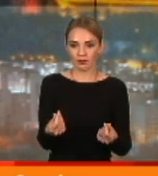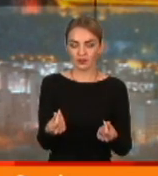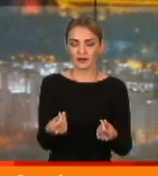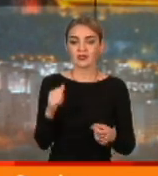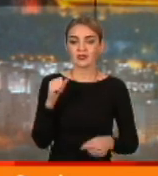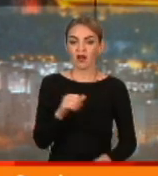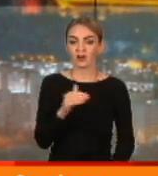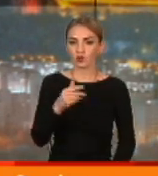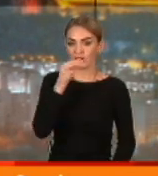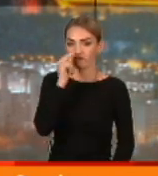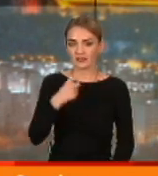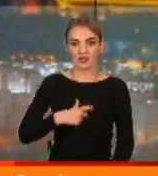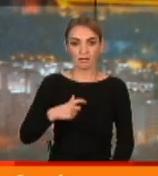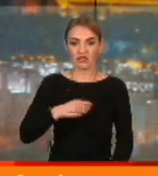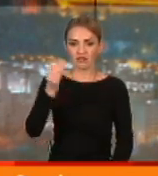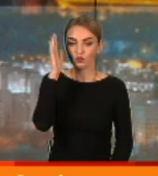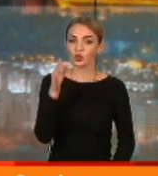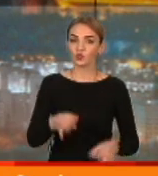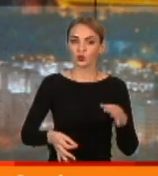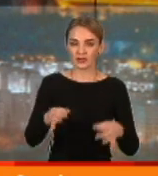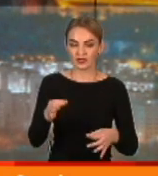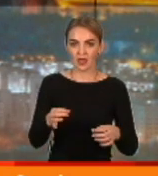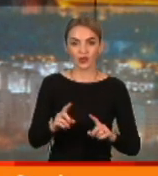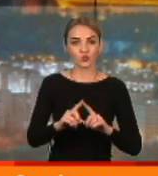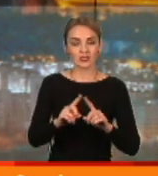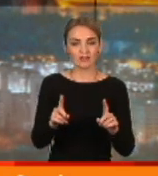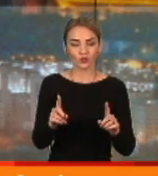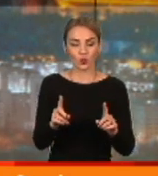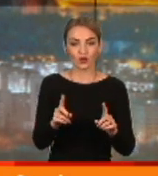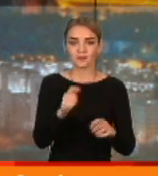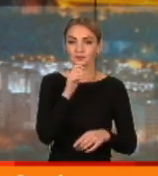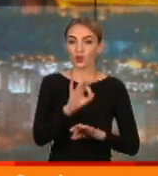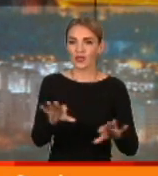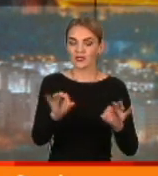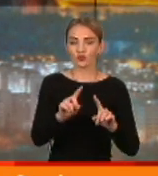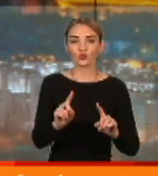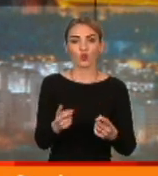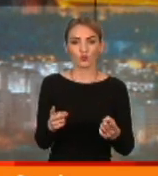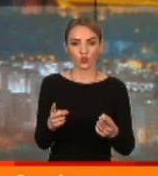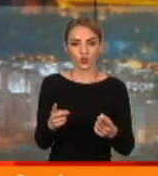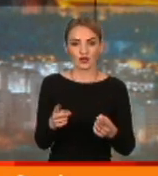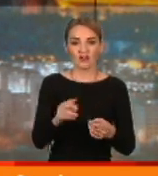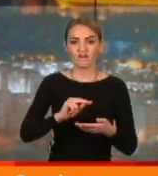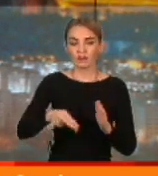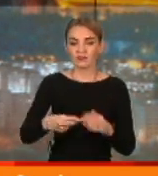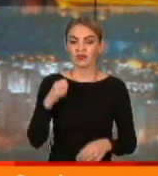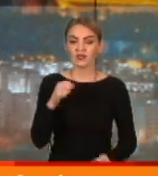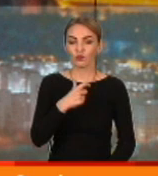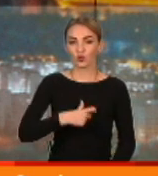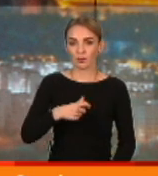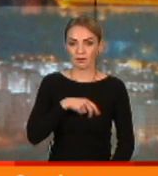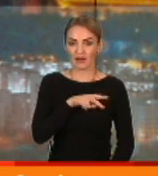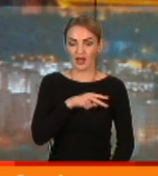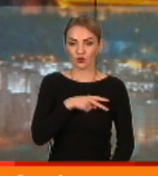Сам Франчук винним себе не вважає, буде судитися і ексклюзивно на Анастасія Чкалова пояснив, чому виписав сам собі премію з